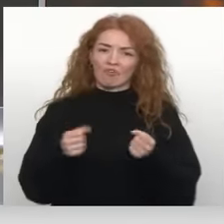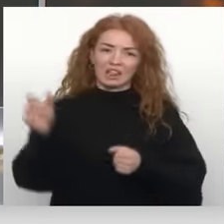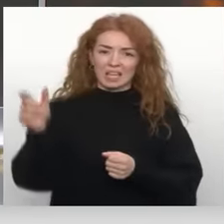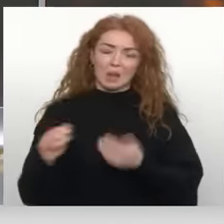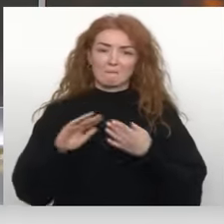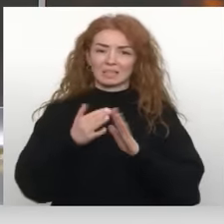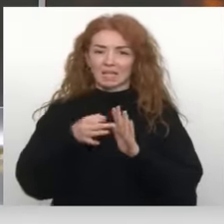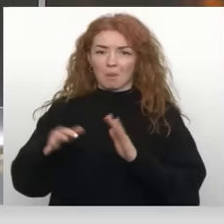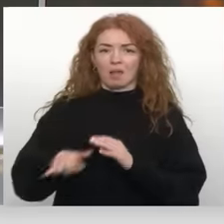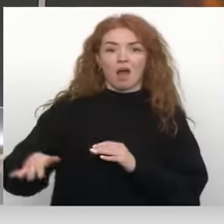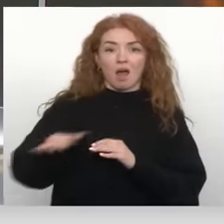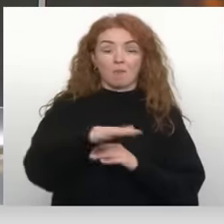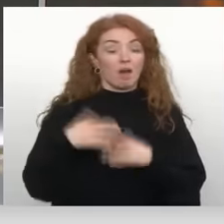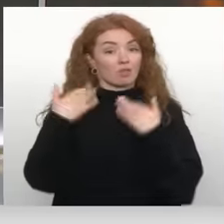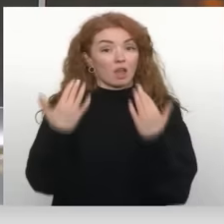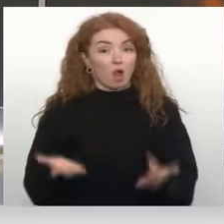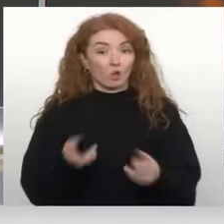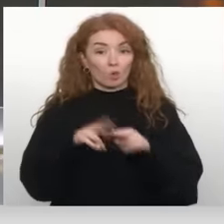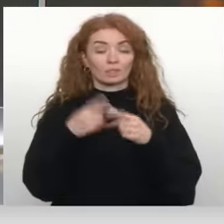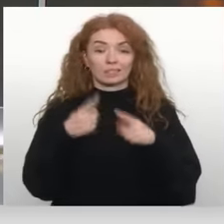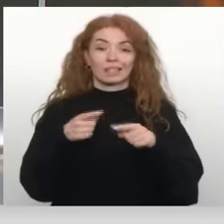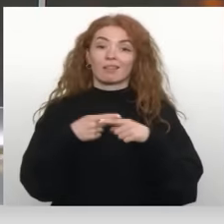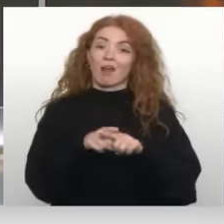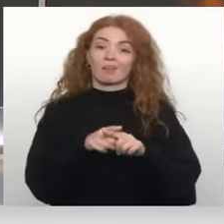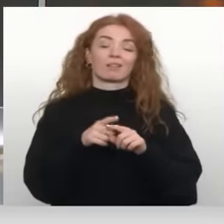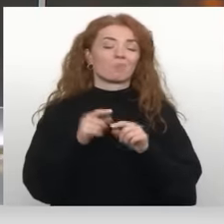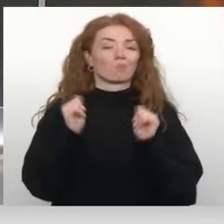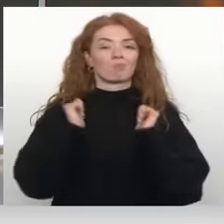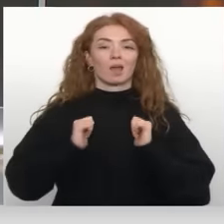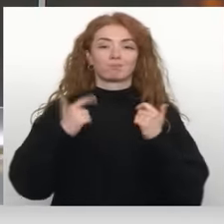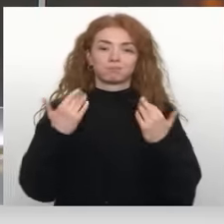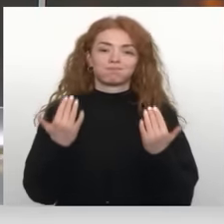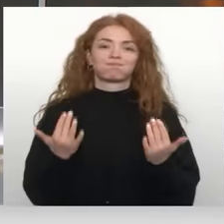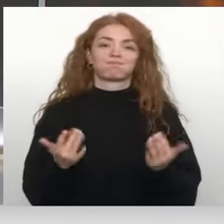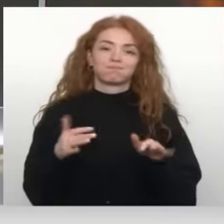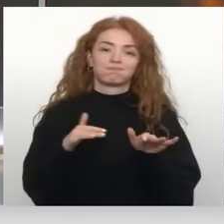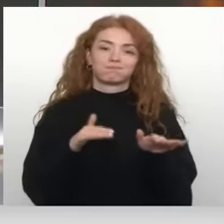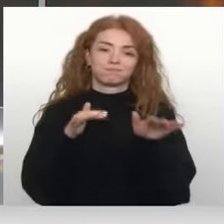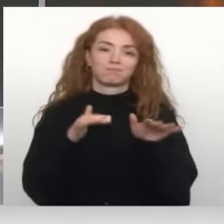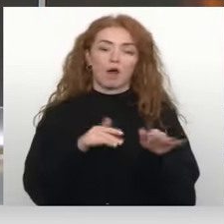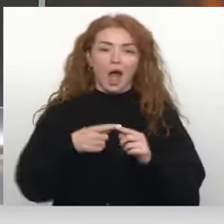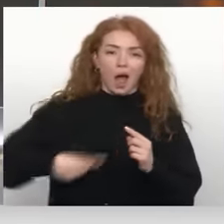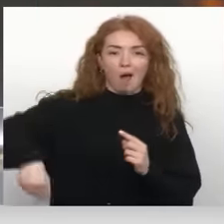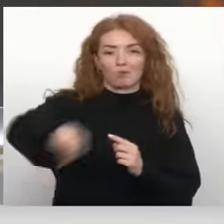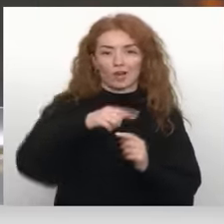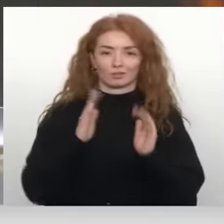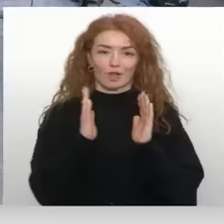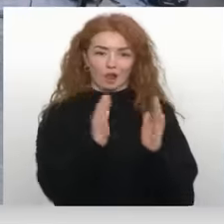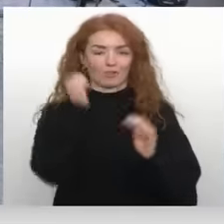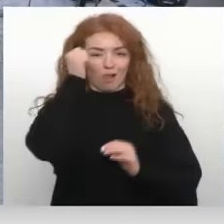apkaimē, jo traktori un cita tehnika devās lēnā braucienā pa Valmieras apvedceļu. Stāsta Miks Kuncevičs.